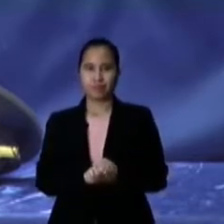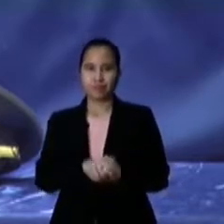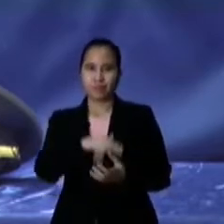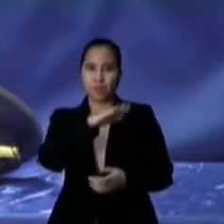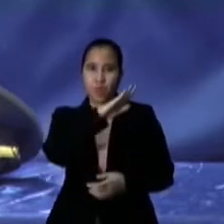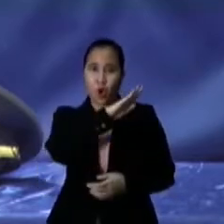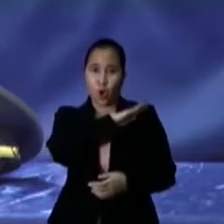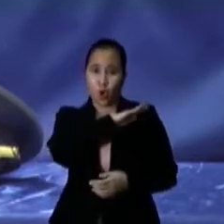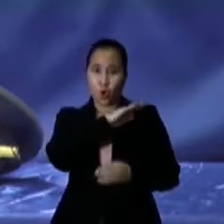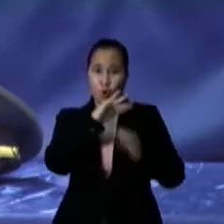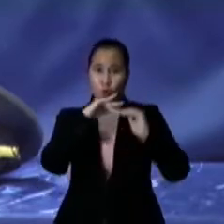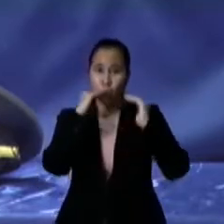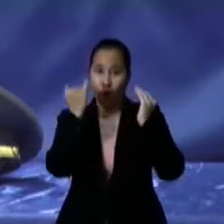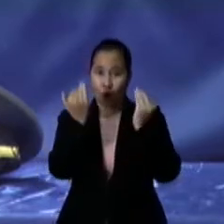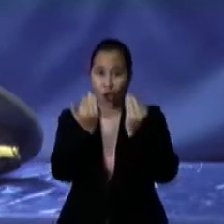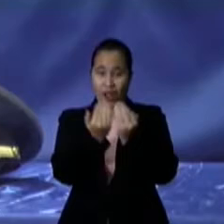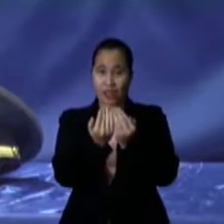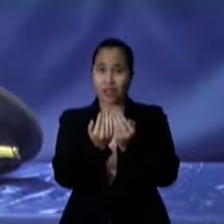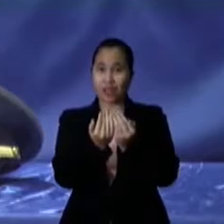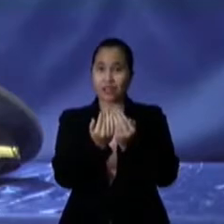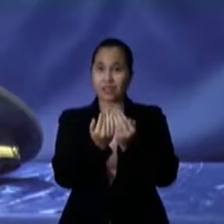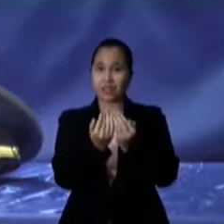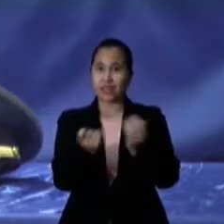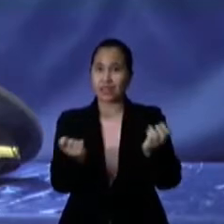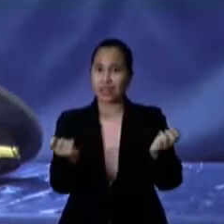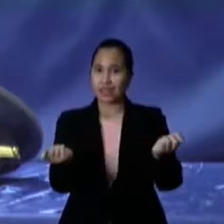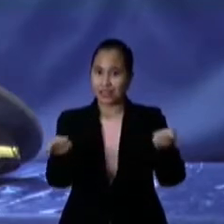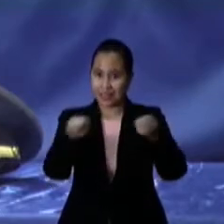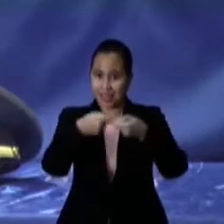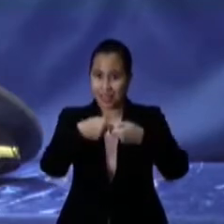Ook de lockdown-overtreders, die zullen,